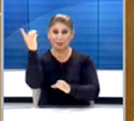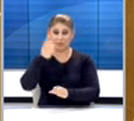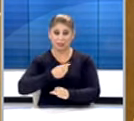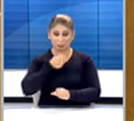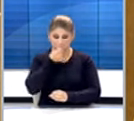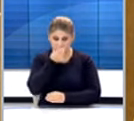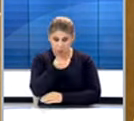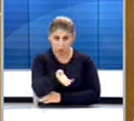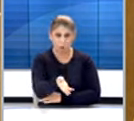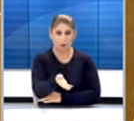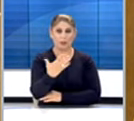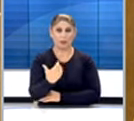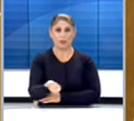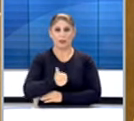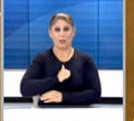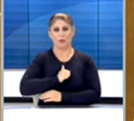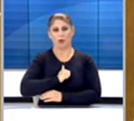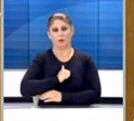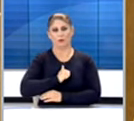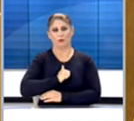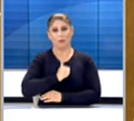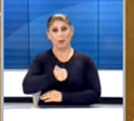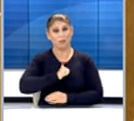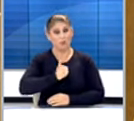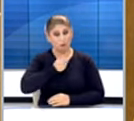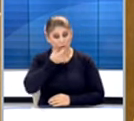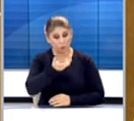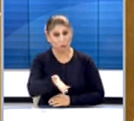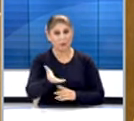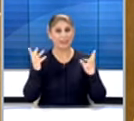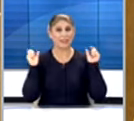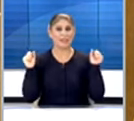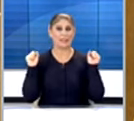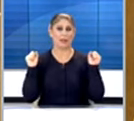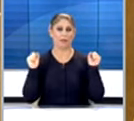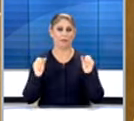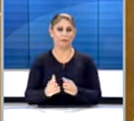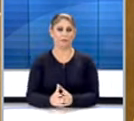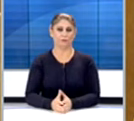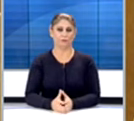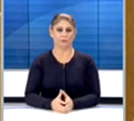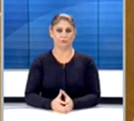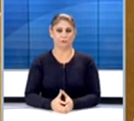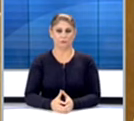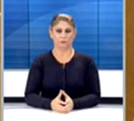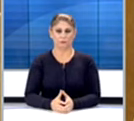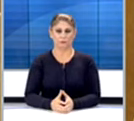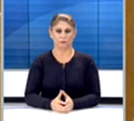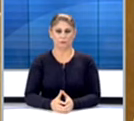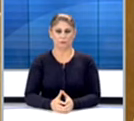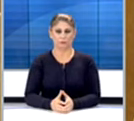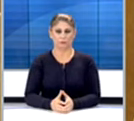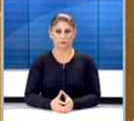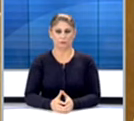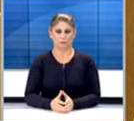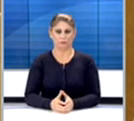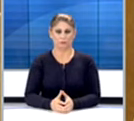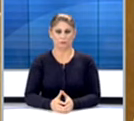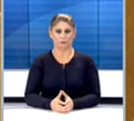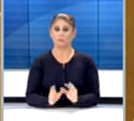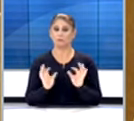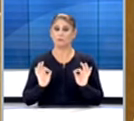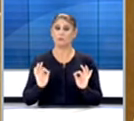να γίνονται από ιδιώτες, να είναι ιδιωτικές δαπάνες για την υγεία. Και βεβαίως